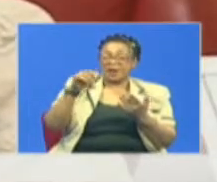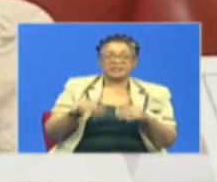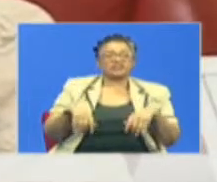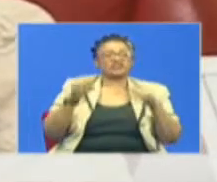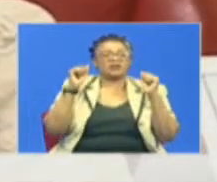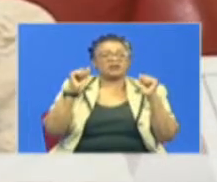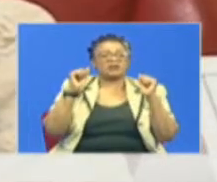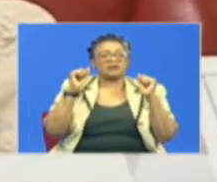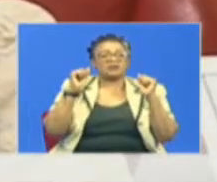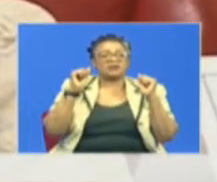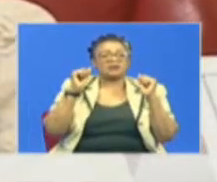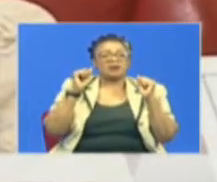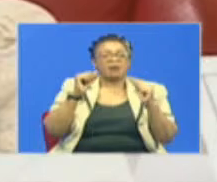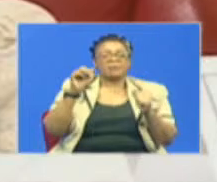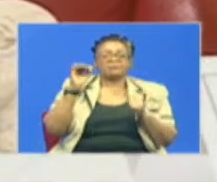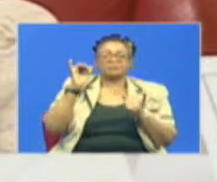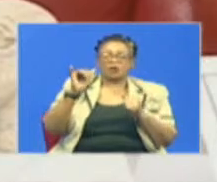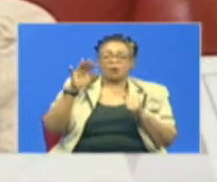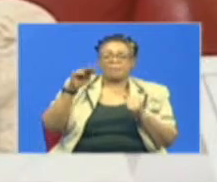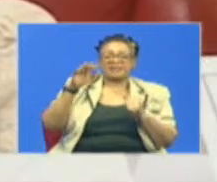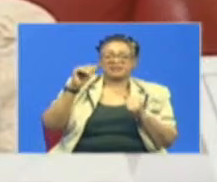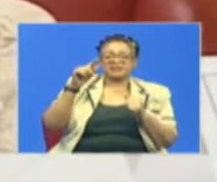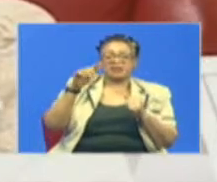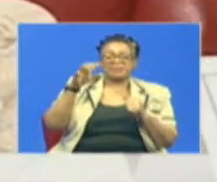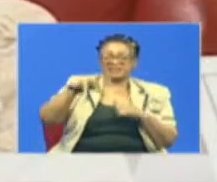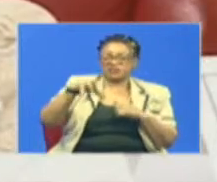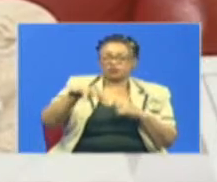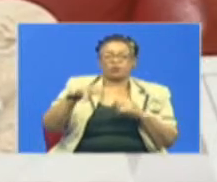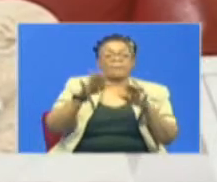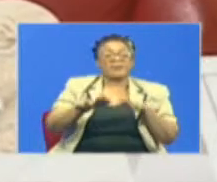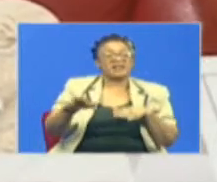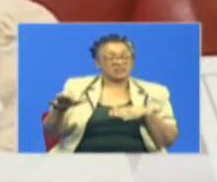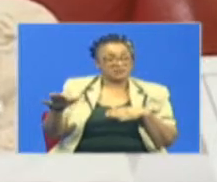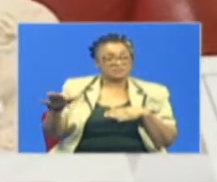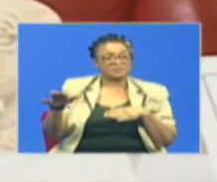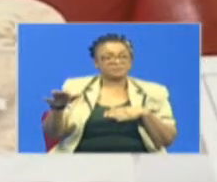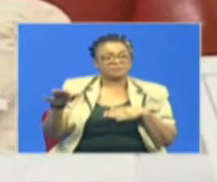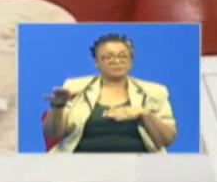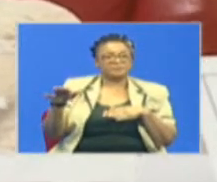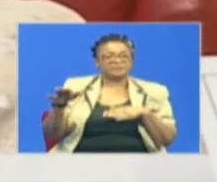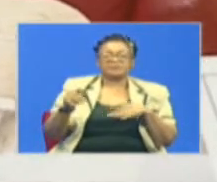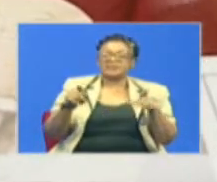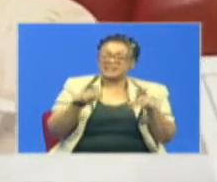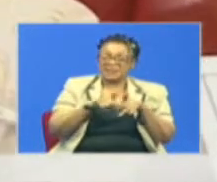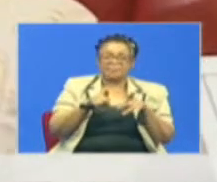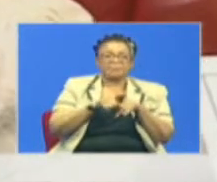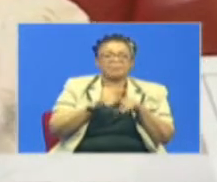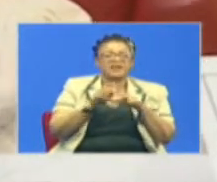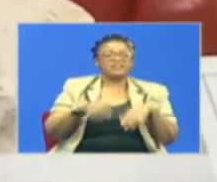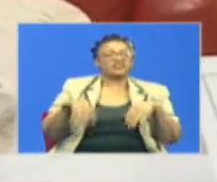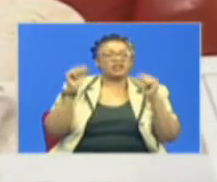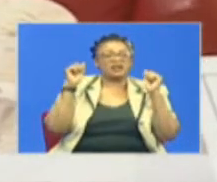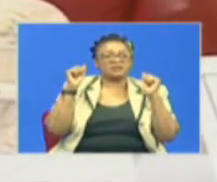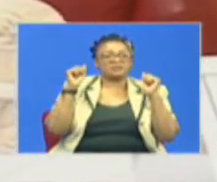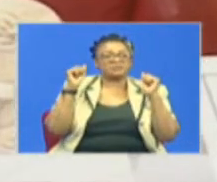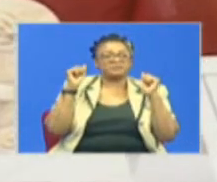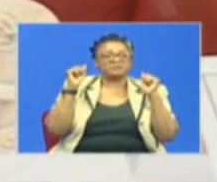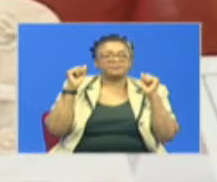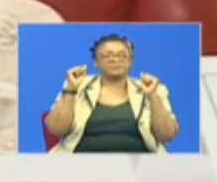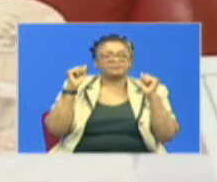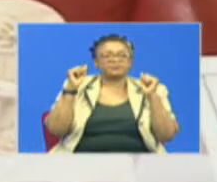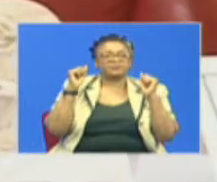of Kagio Matatu parking works. Pauline Kamau chaired the one of